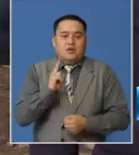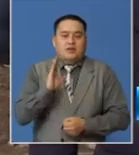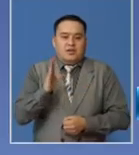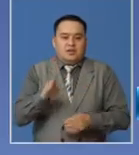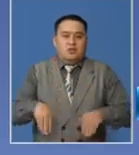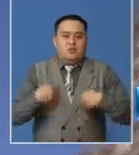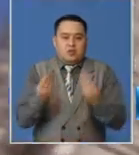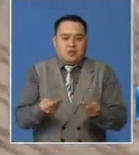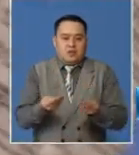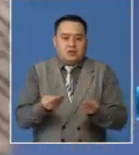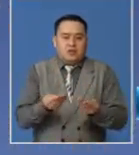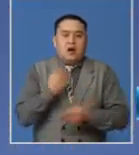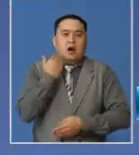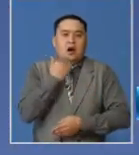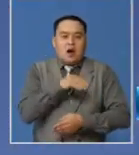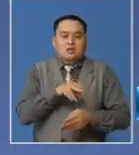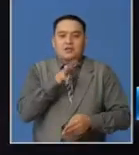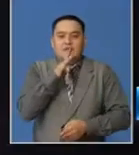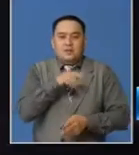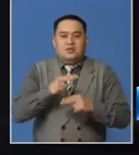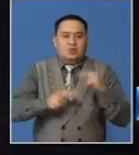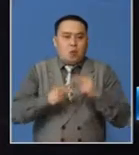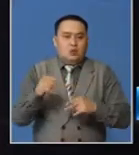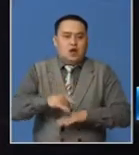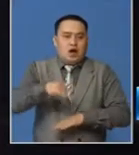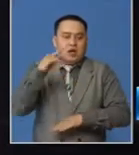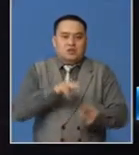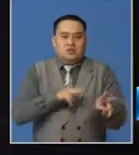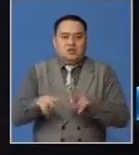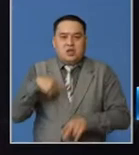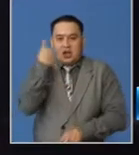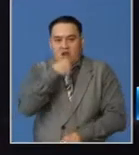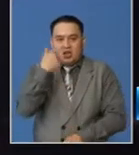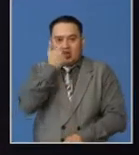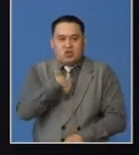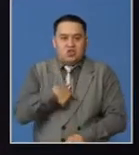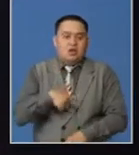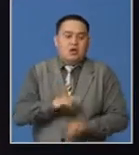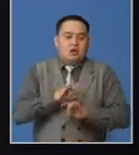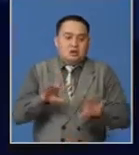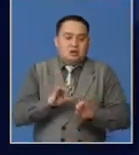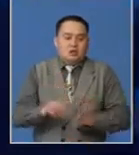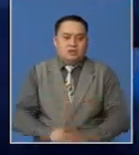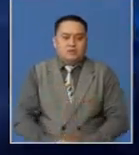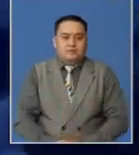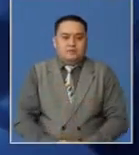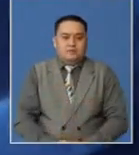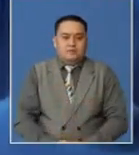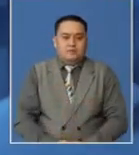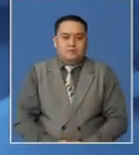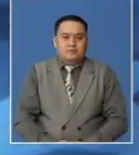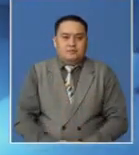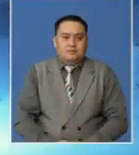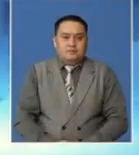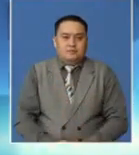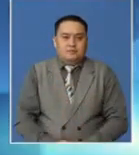над головой. За качеством и сроками возведения многоэтажек слежу лично, отметил первый зам. Азат Жумаханов, Нуржан